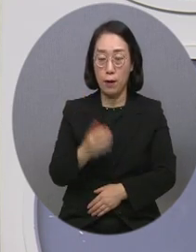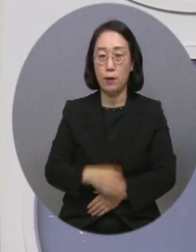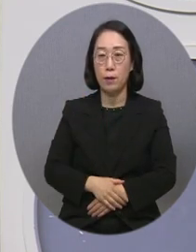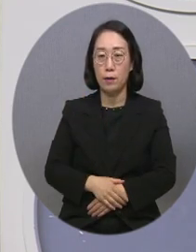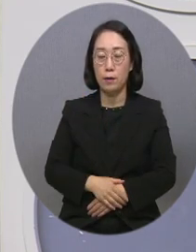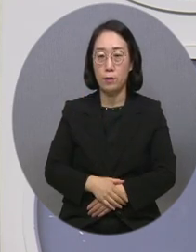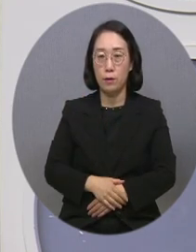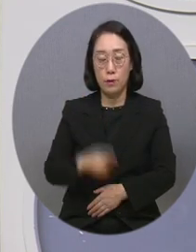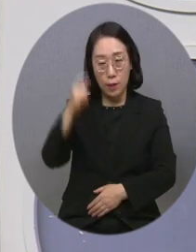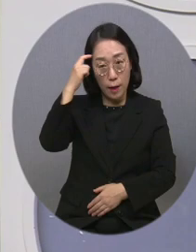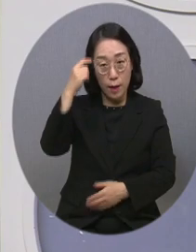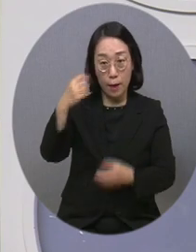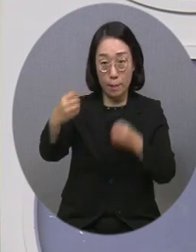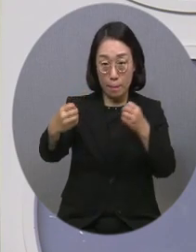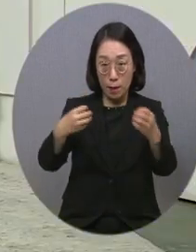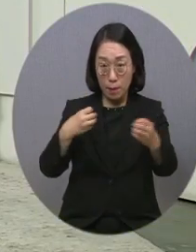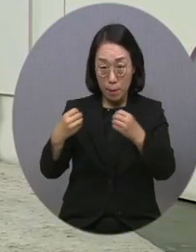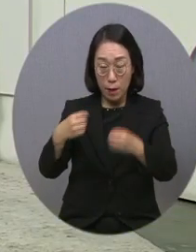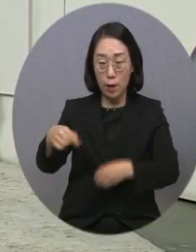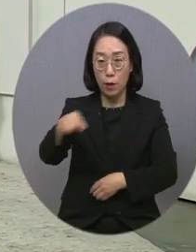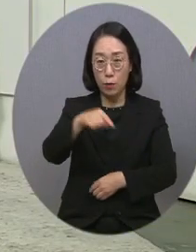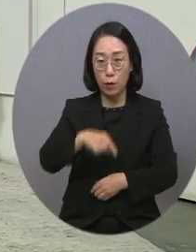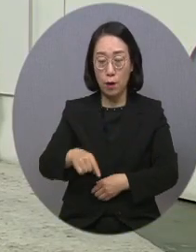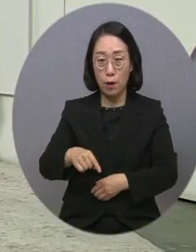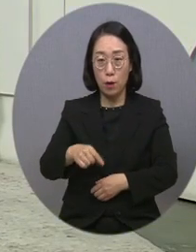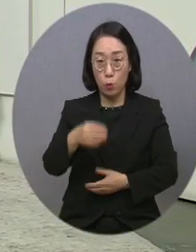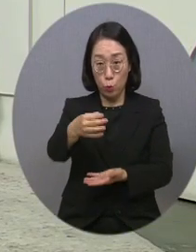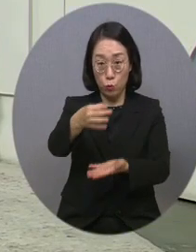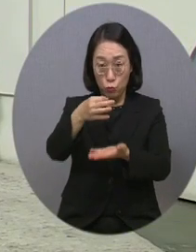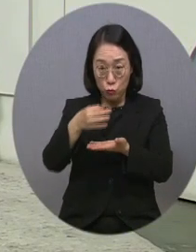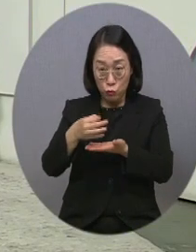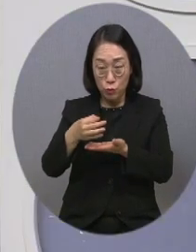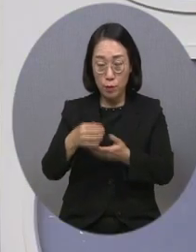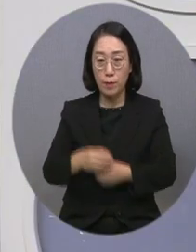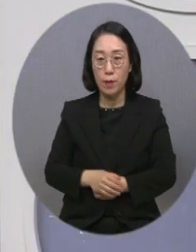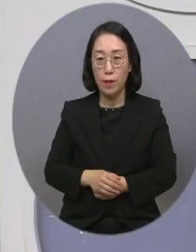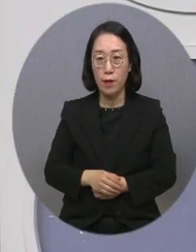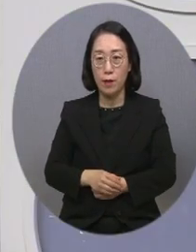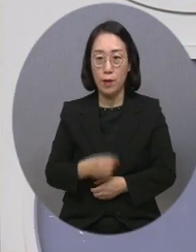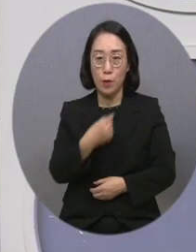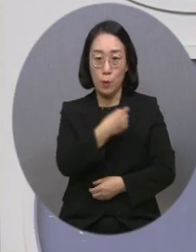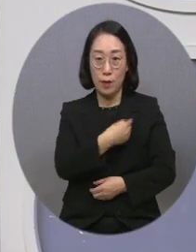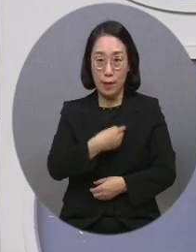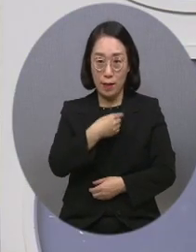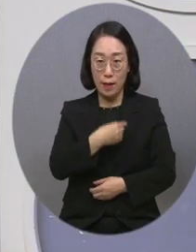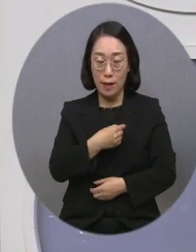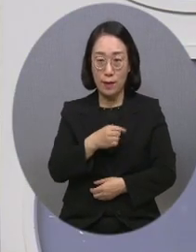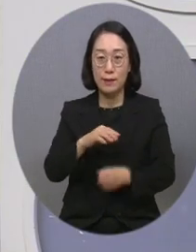의견들이 나왔는데 그러면은 성금 내신 분들에게 우리가 사랑의 열매를 하나씩